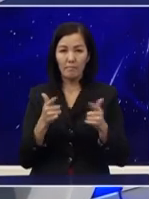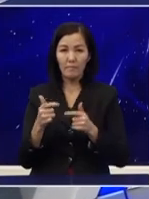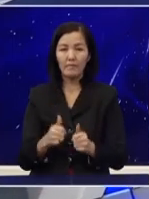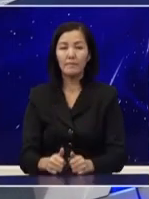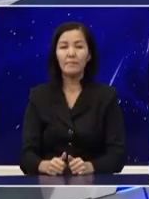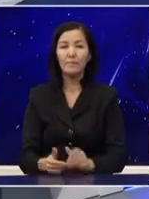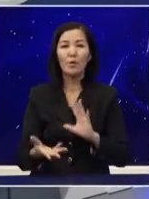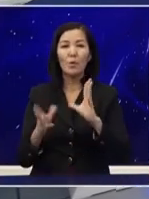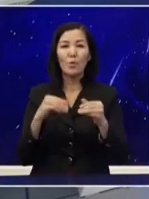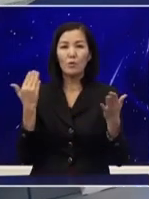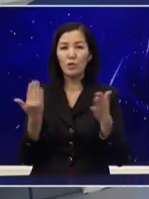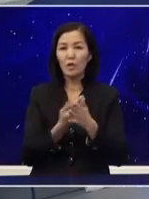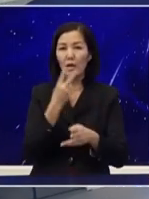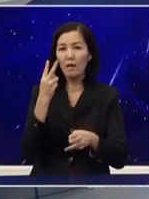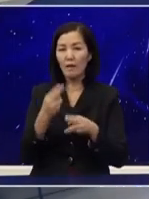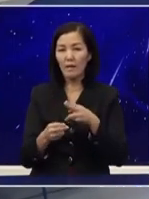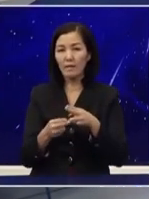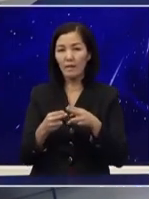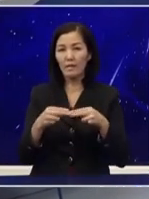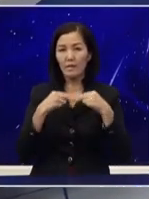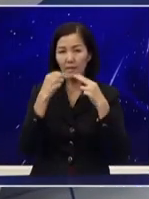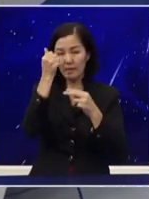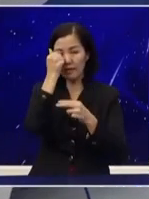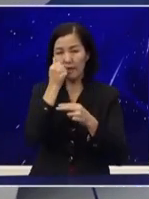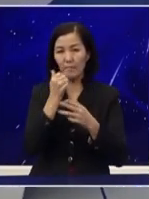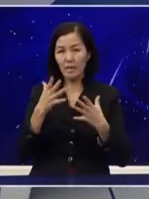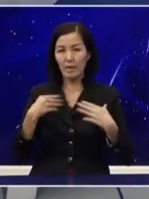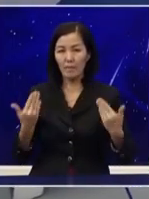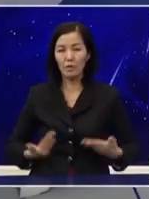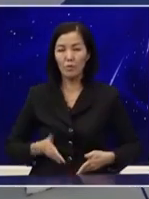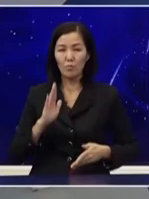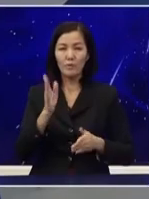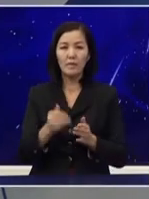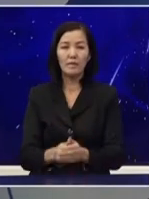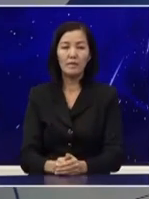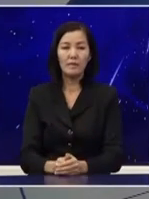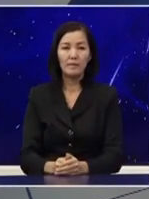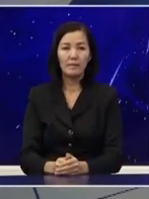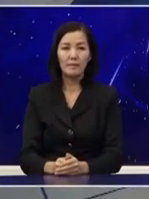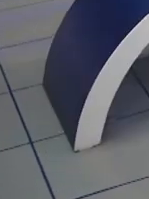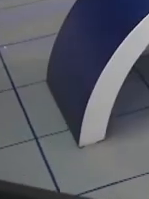Қымбатты көрермен, бүгінге келіп түскен ақпараттар легі осындай. Назарларыңызға рахмет, аман, сау болыңыздар.